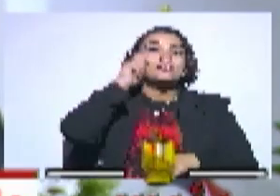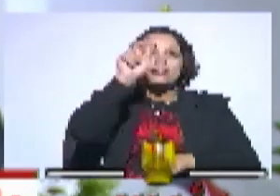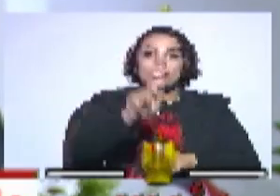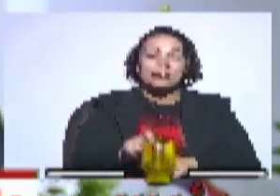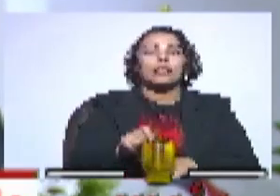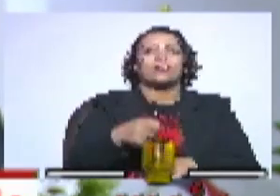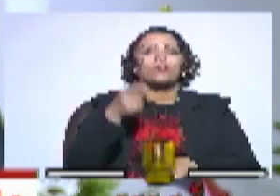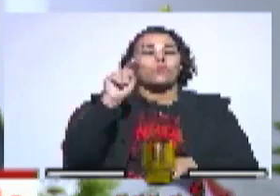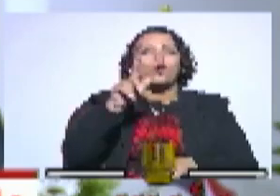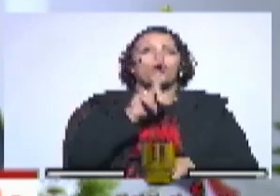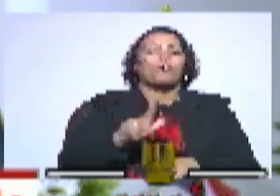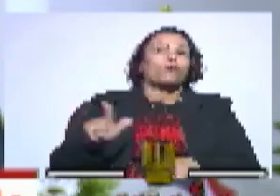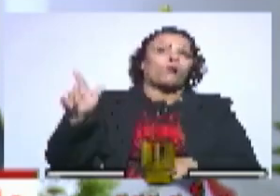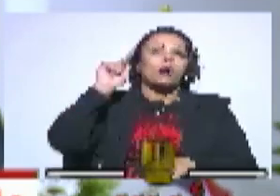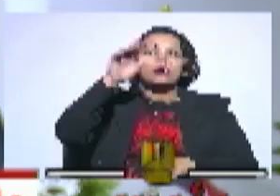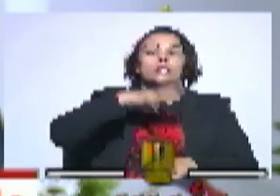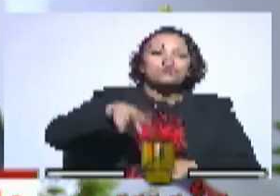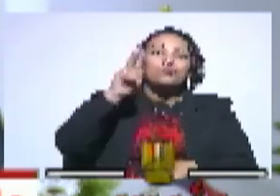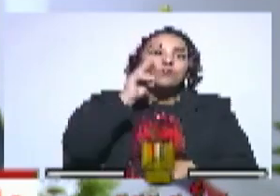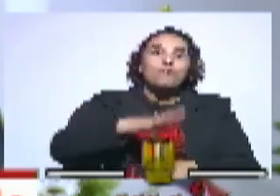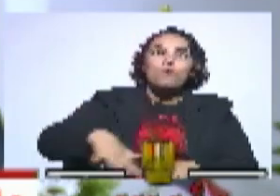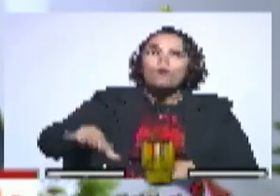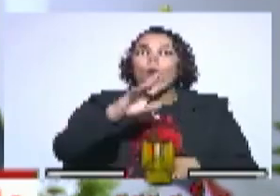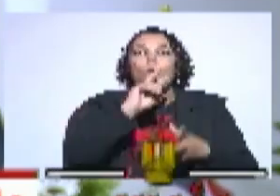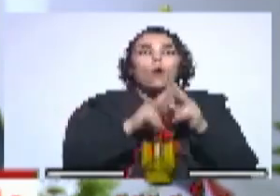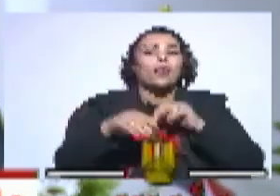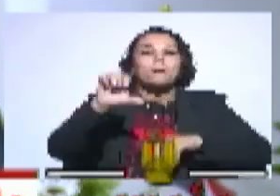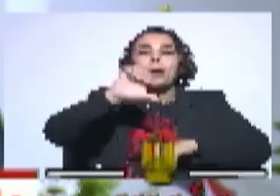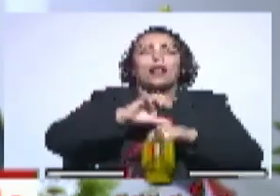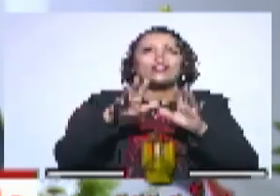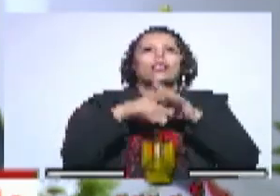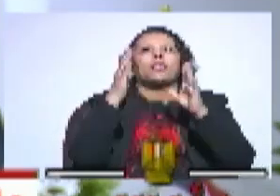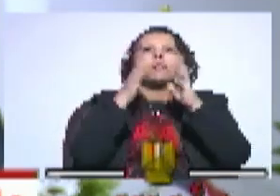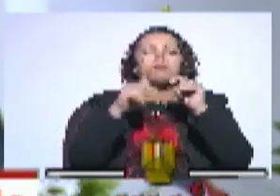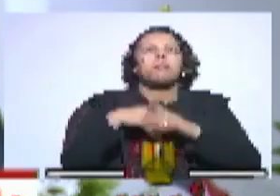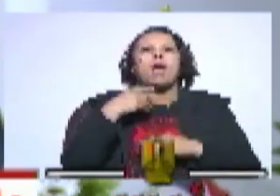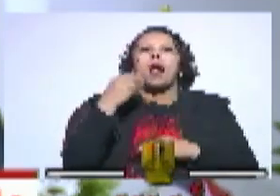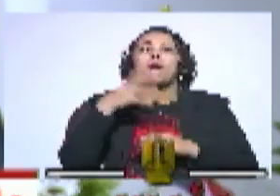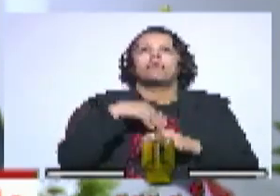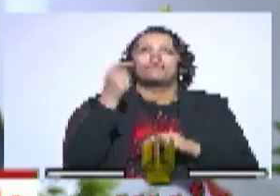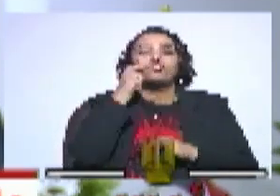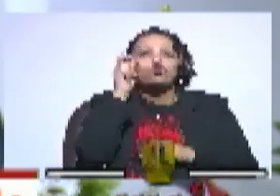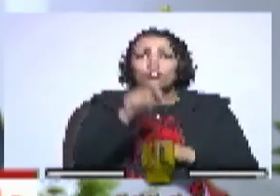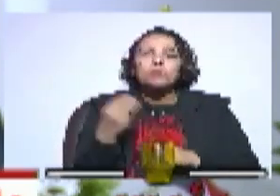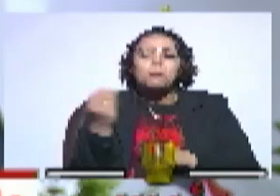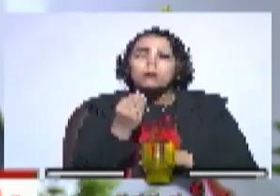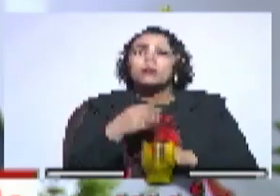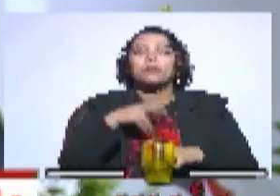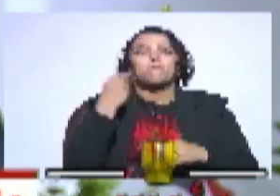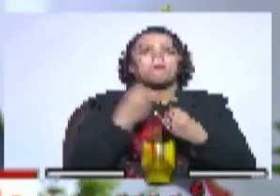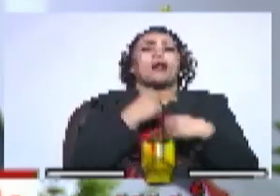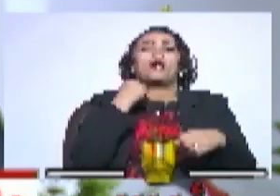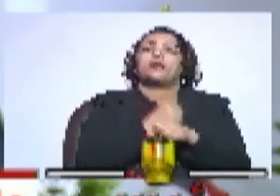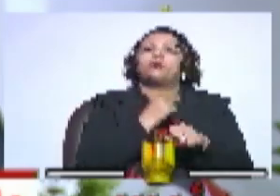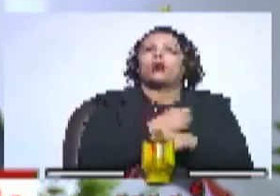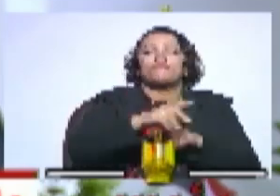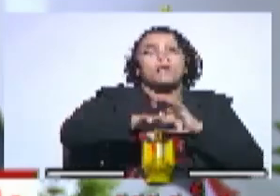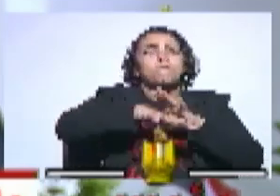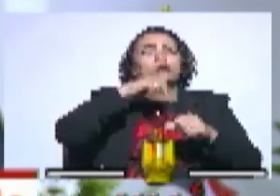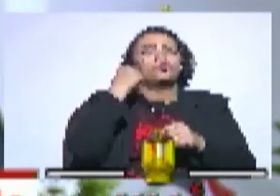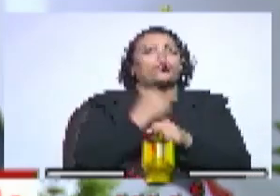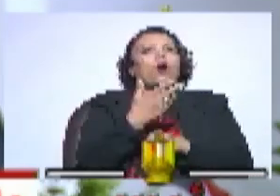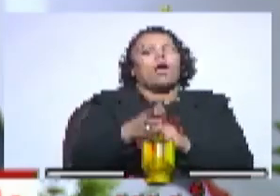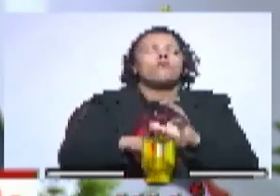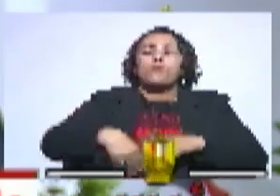الإنسان، الرئيس اللي لقيناه في كل المناحي الجمهورية، مع المواطن البسيط، مع العمال في المشاريع،